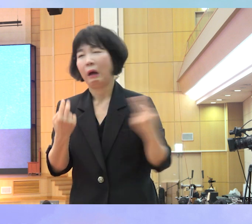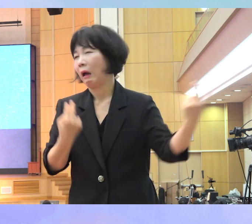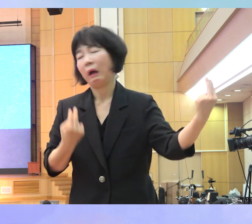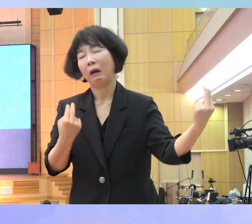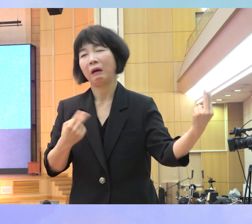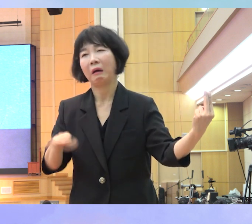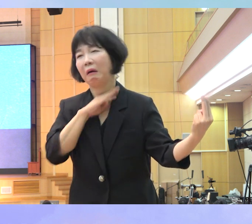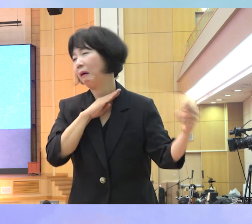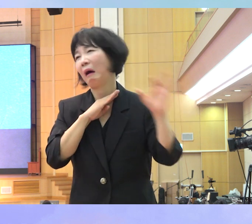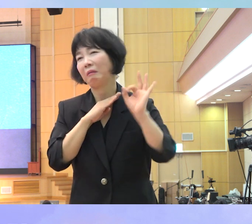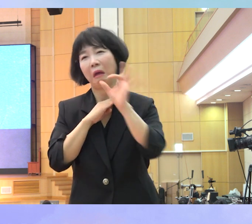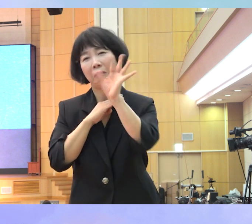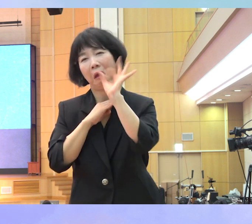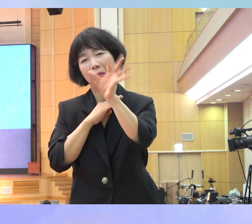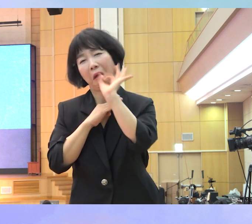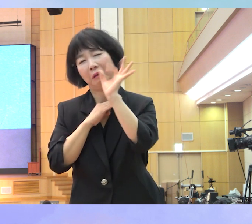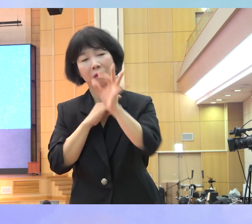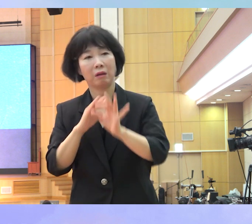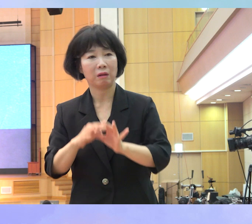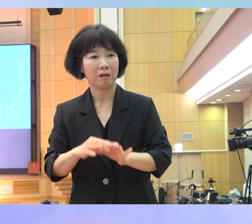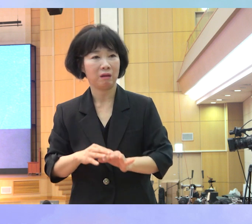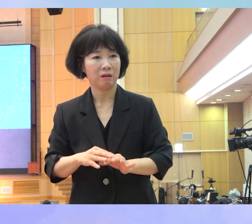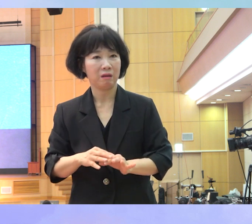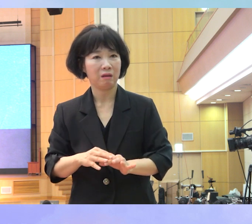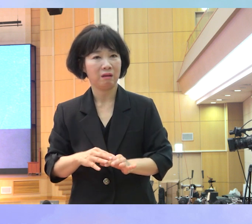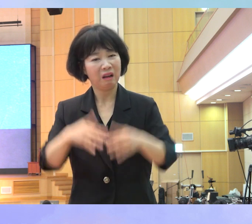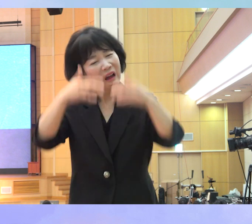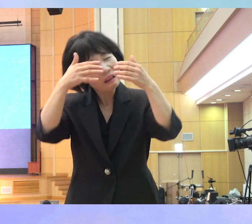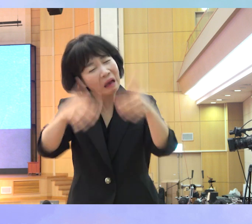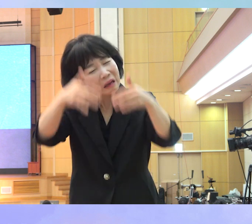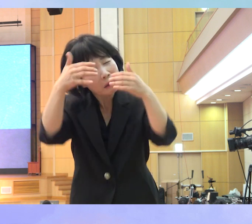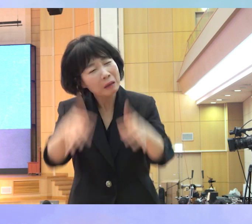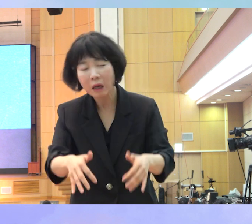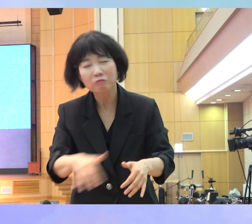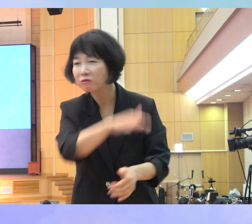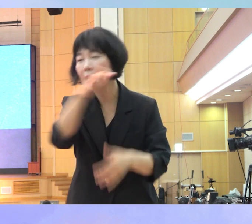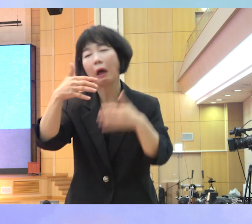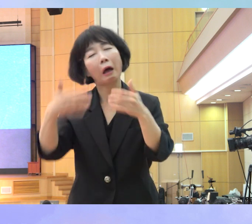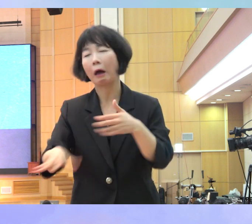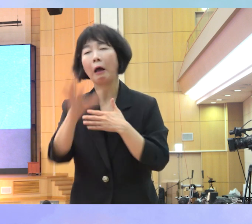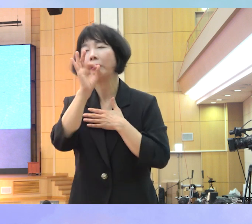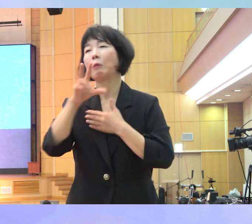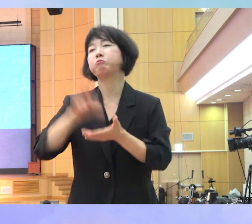여러분 아이들한테도 그래. 메뚜기 같고 말이야. 응? 네가 할 수 있는 게 뭐가 있고.